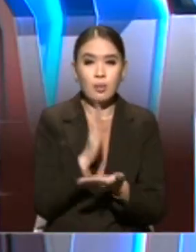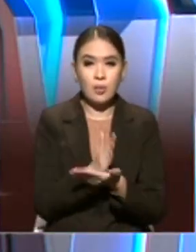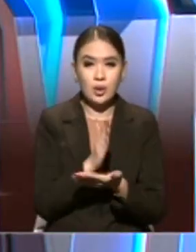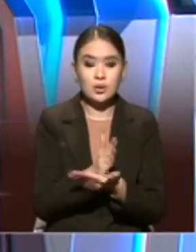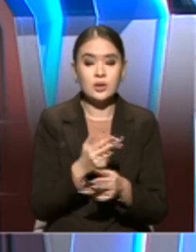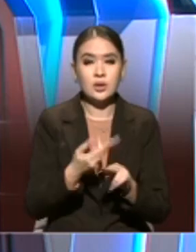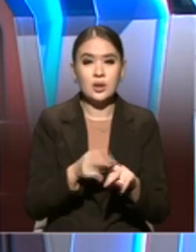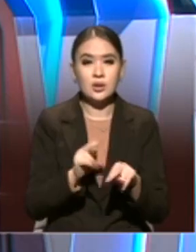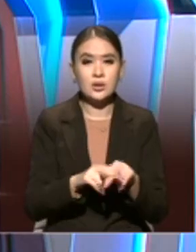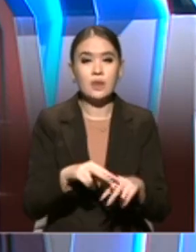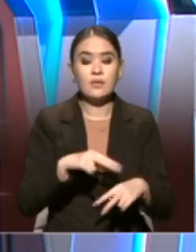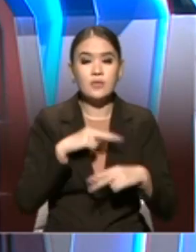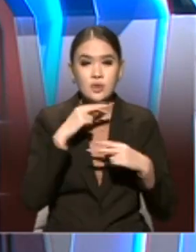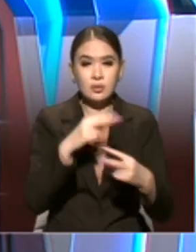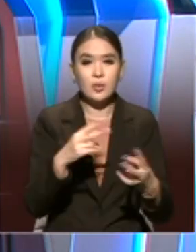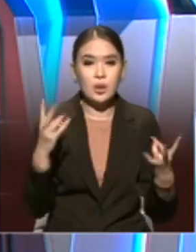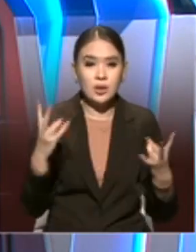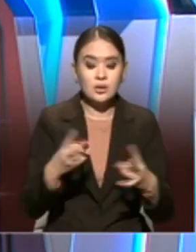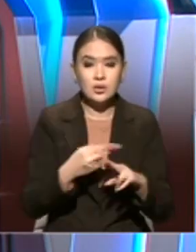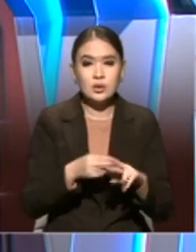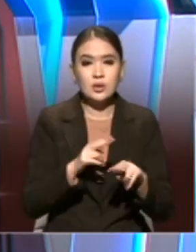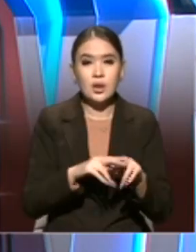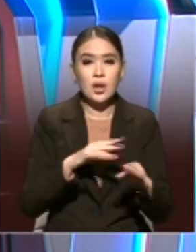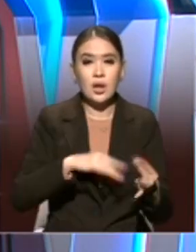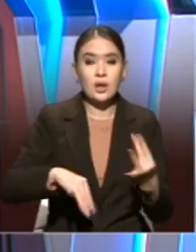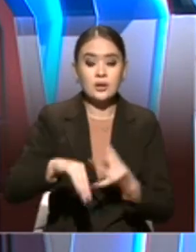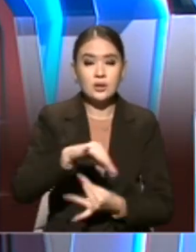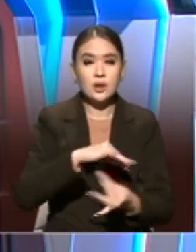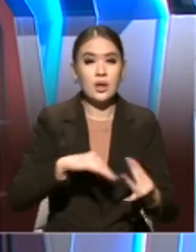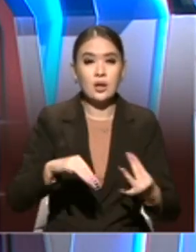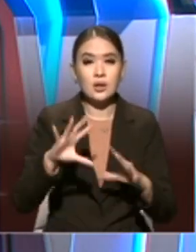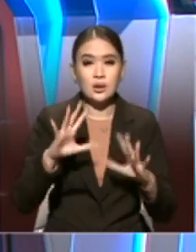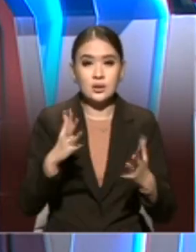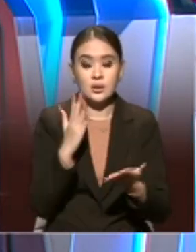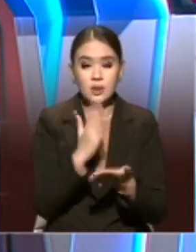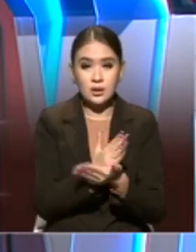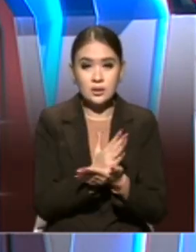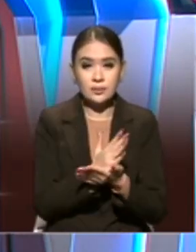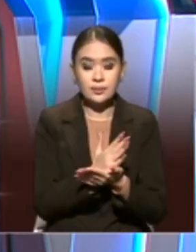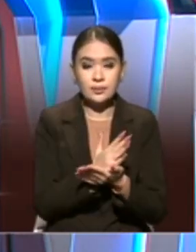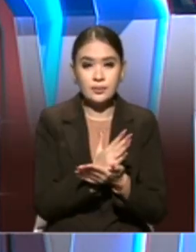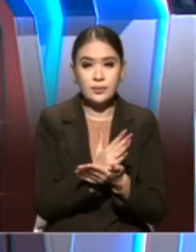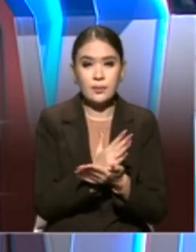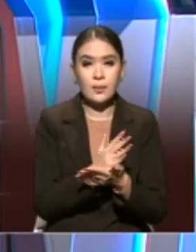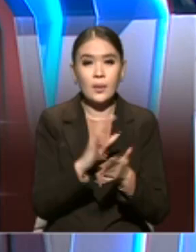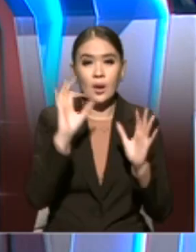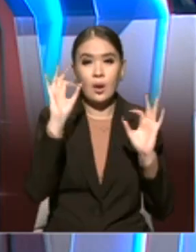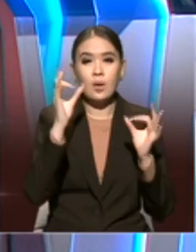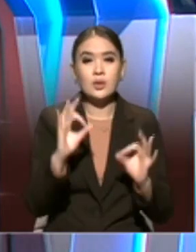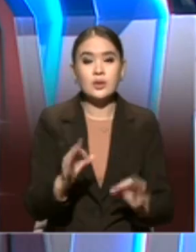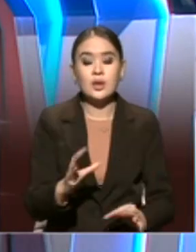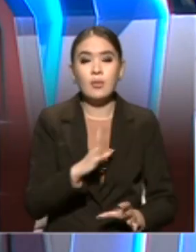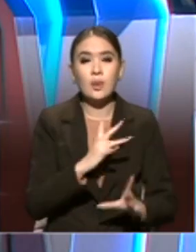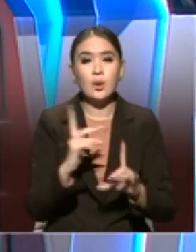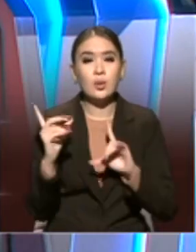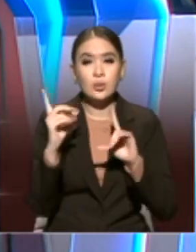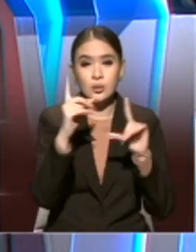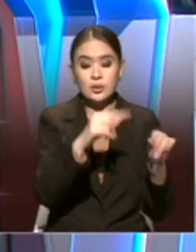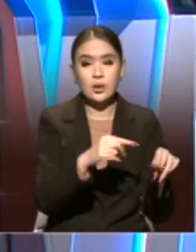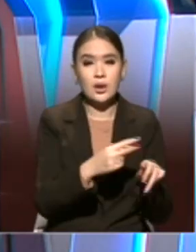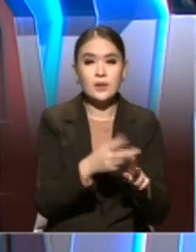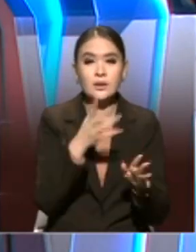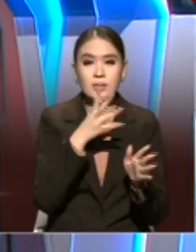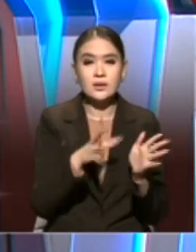соларды да ескере отырып, қазір енді пайымдап отырсақ, біз осы күзді барғандардың арасында көбіне